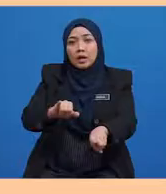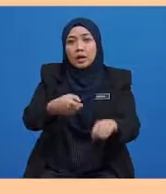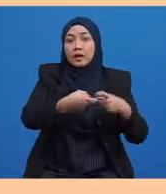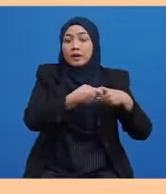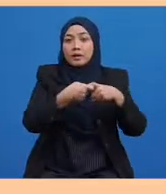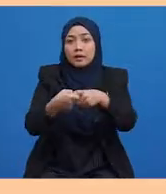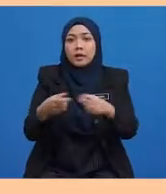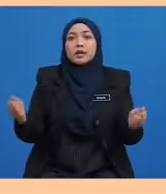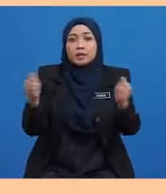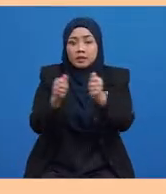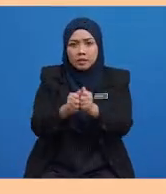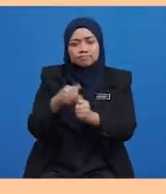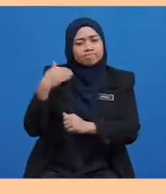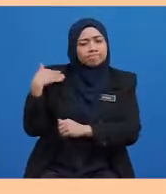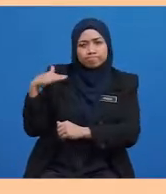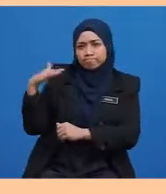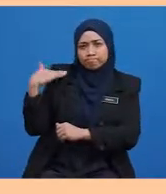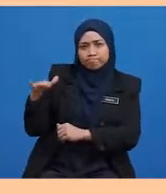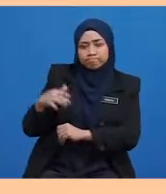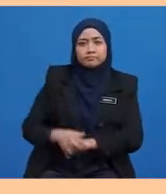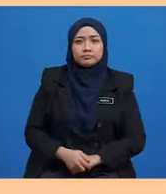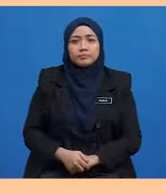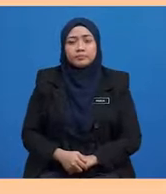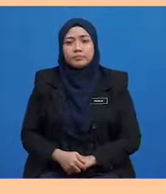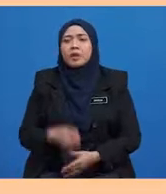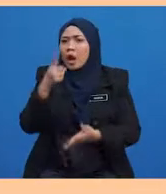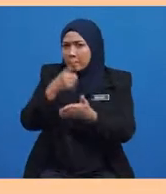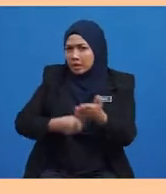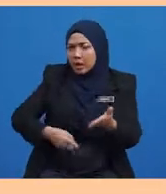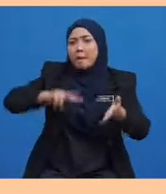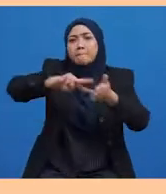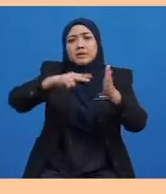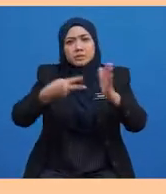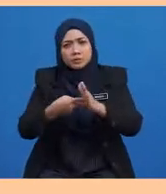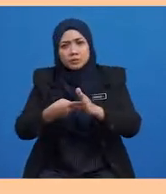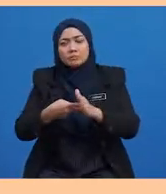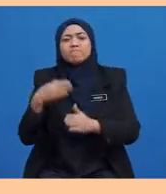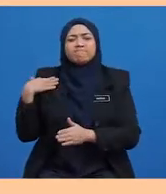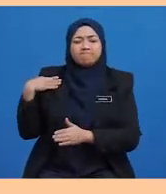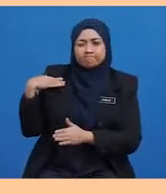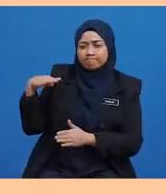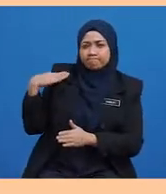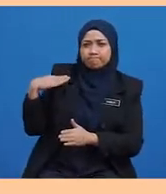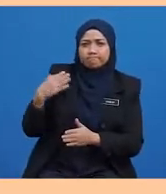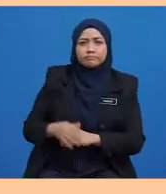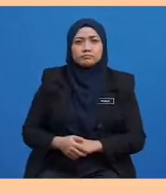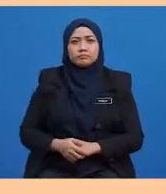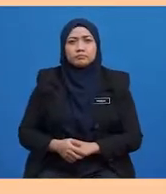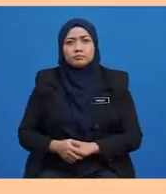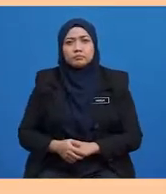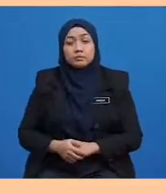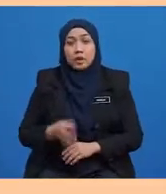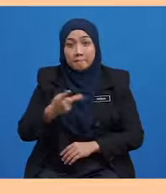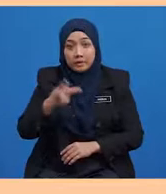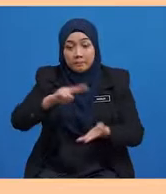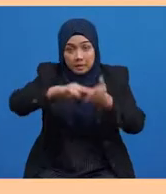dengan mustahil. Apakah maksud bagi mustahil? Mustahil ialah